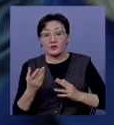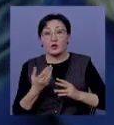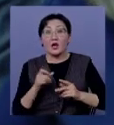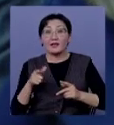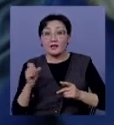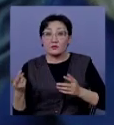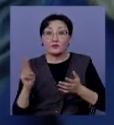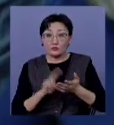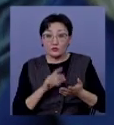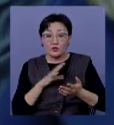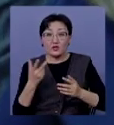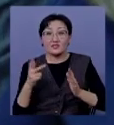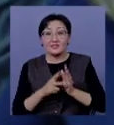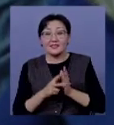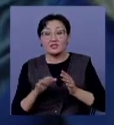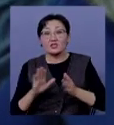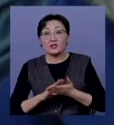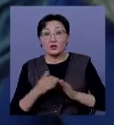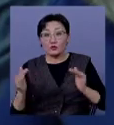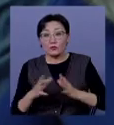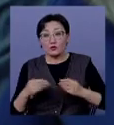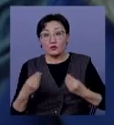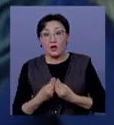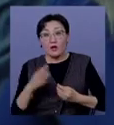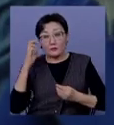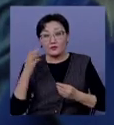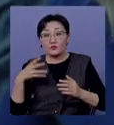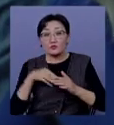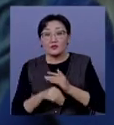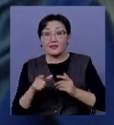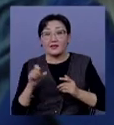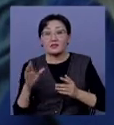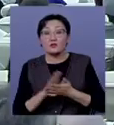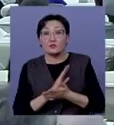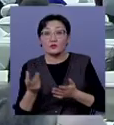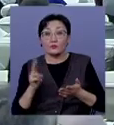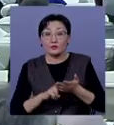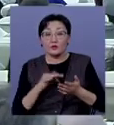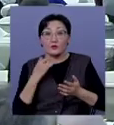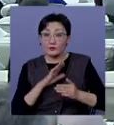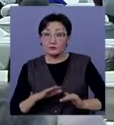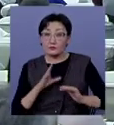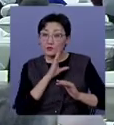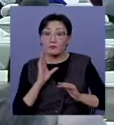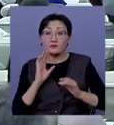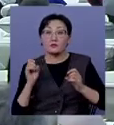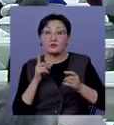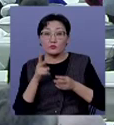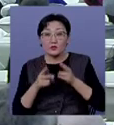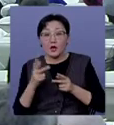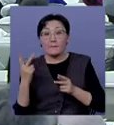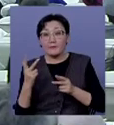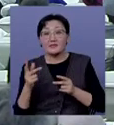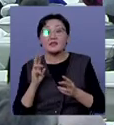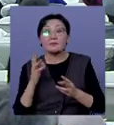отын жалғанды. Ал 8 жағдай төмен отбасы мемлекеттік жауапкершілік аясында газға тегін қосылды. Көпбалалы аналардың шағымы бойынша 5 кездесу